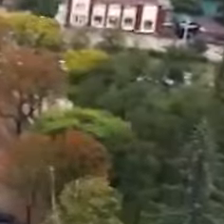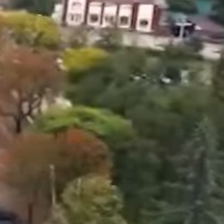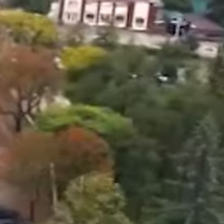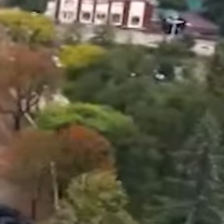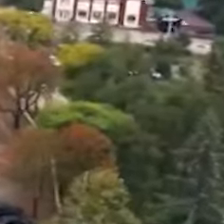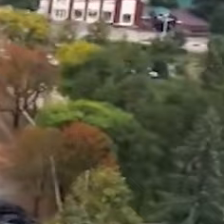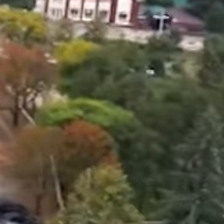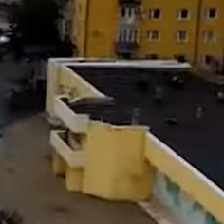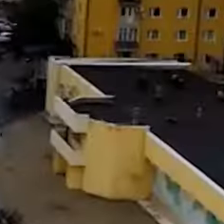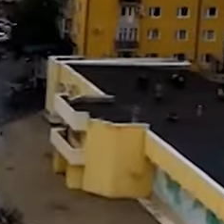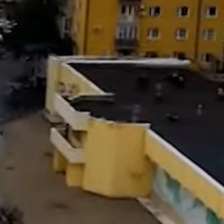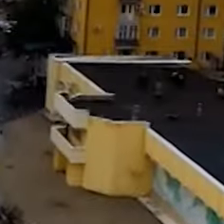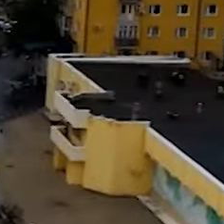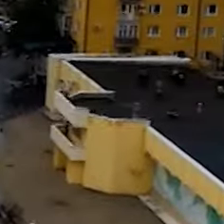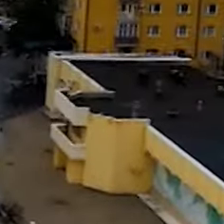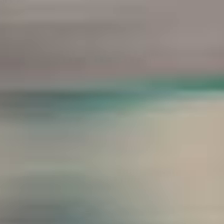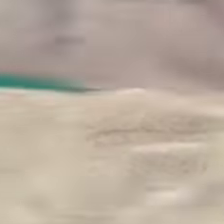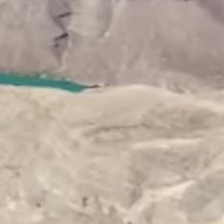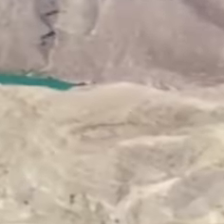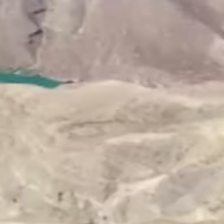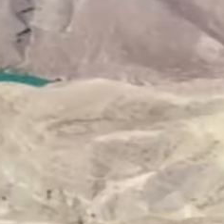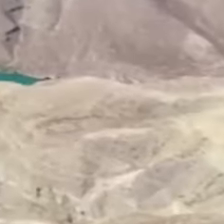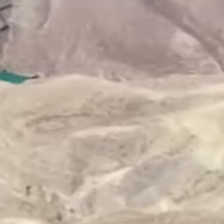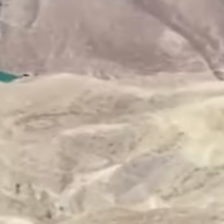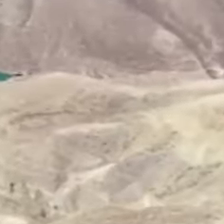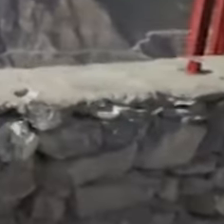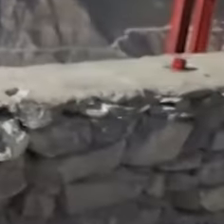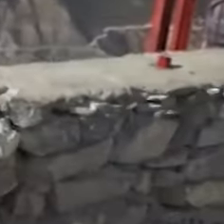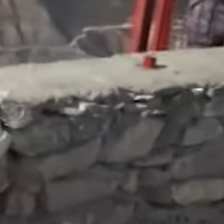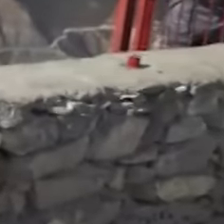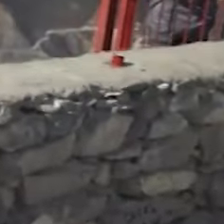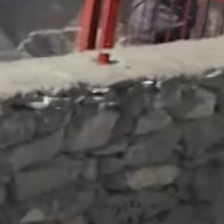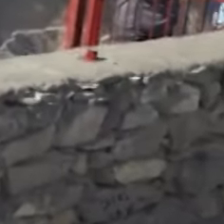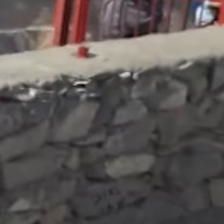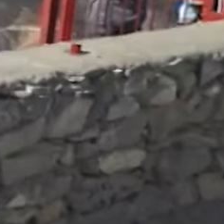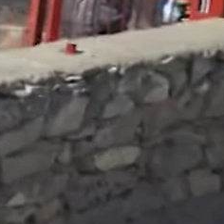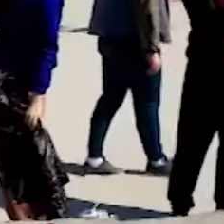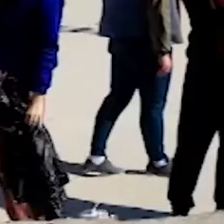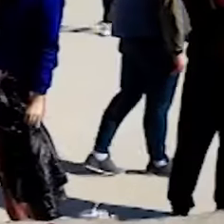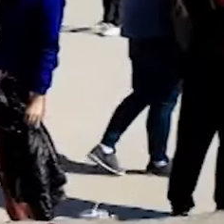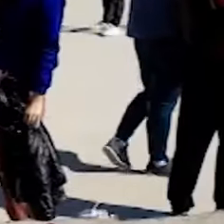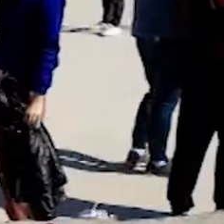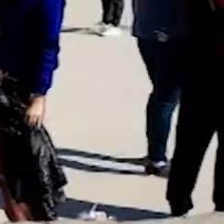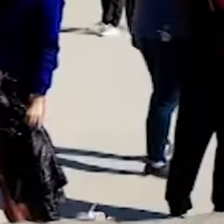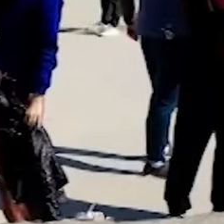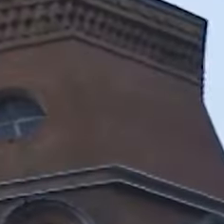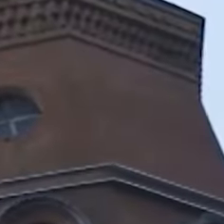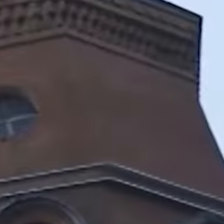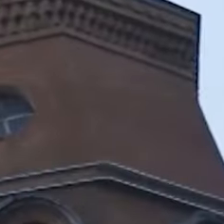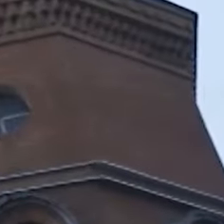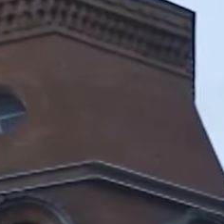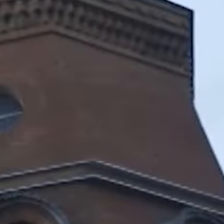святыням Северного Кавказа и Ставрополья. Очень красиво. Это фантастика. Божественно. Здесь христианство было